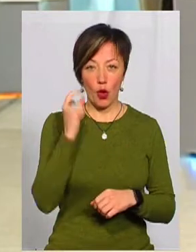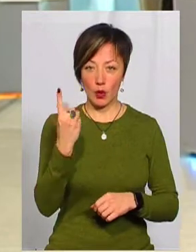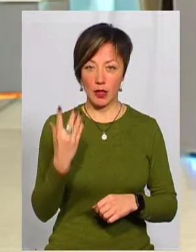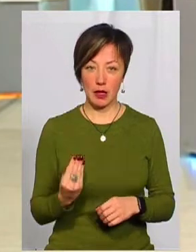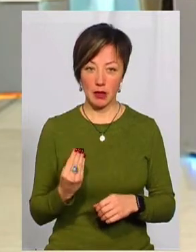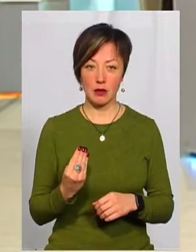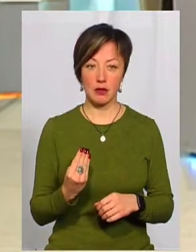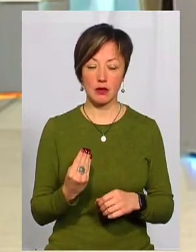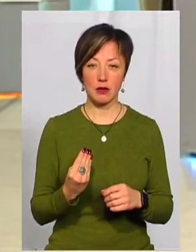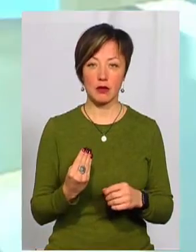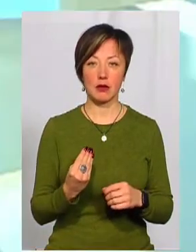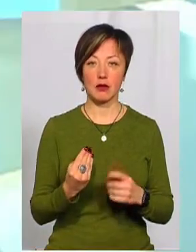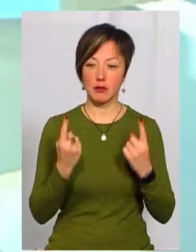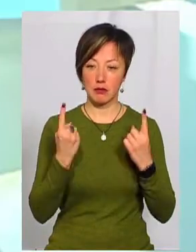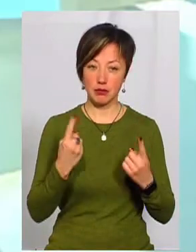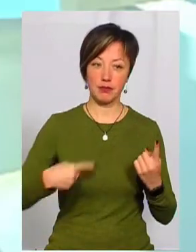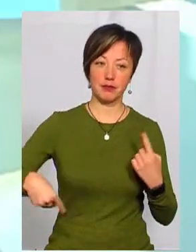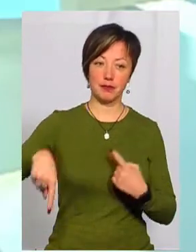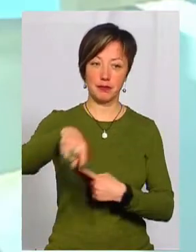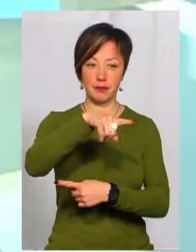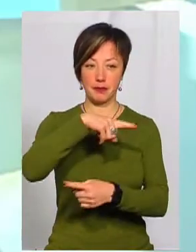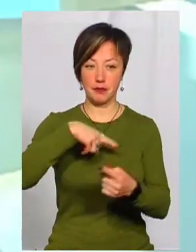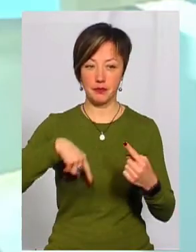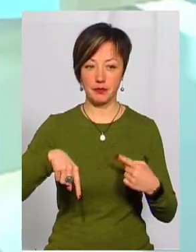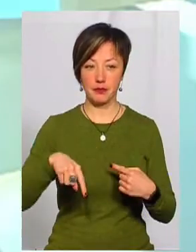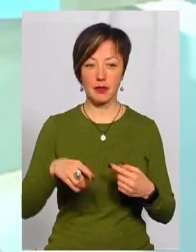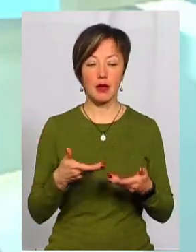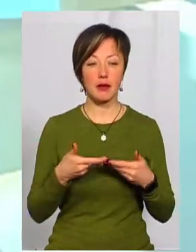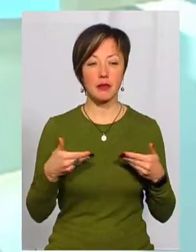день досить суттєво проїхали. Ми